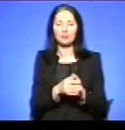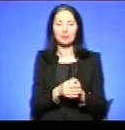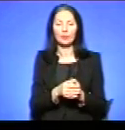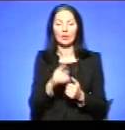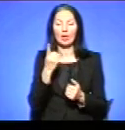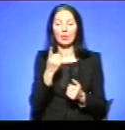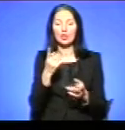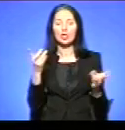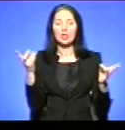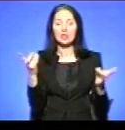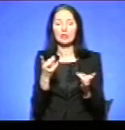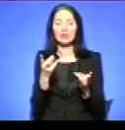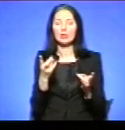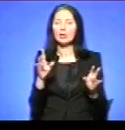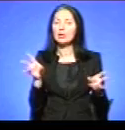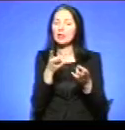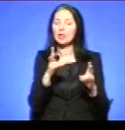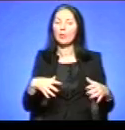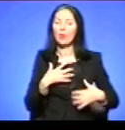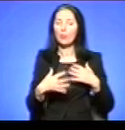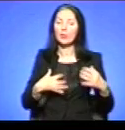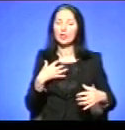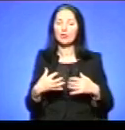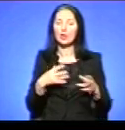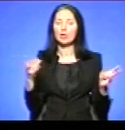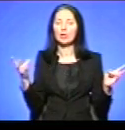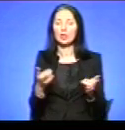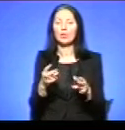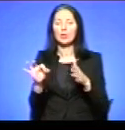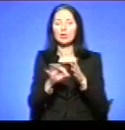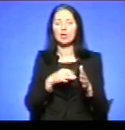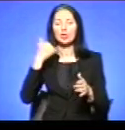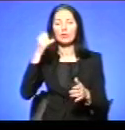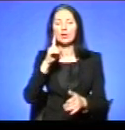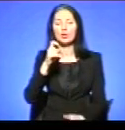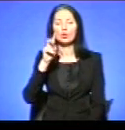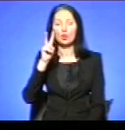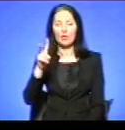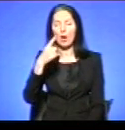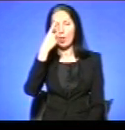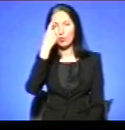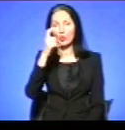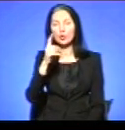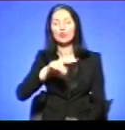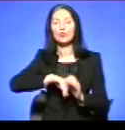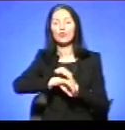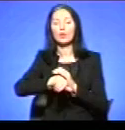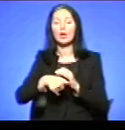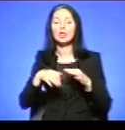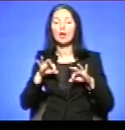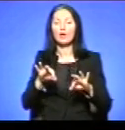Першочергово не потрібно падати в паніку. Саме перше, що потрібно, це зателефонувати на лінію 102 і повідомити, що викрали